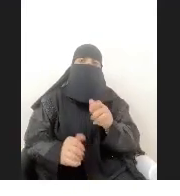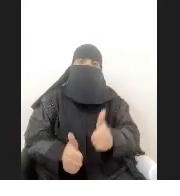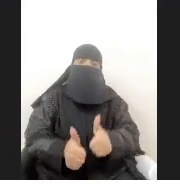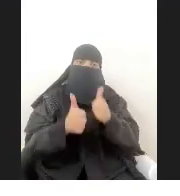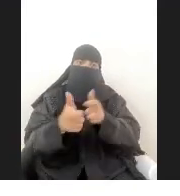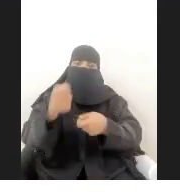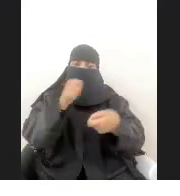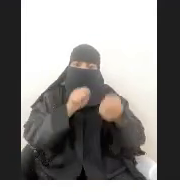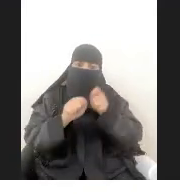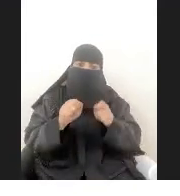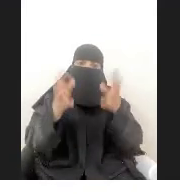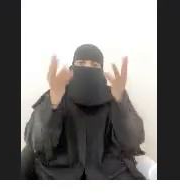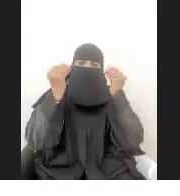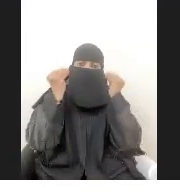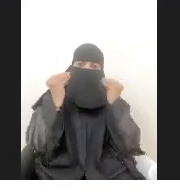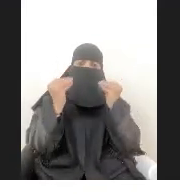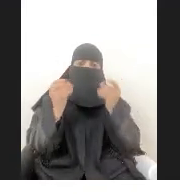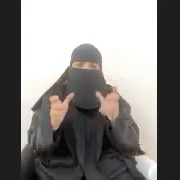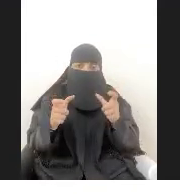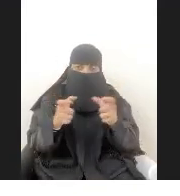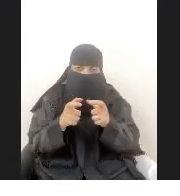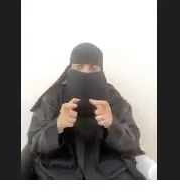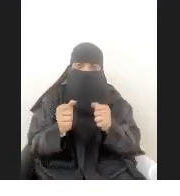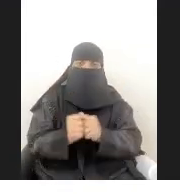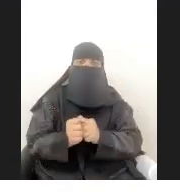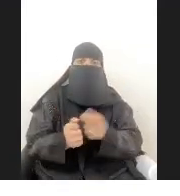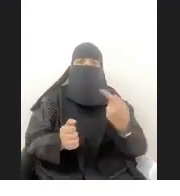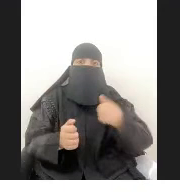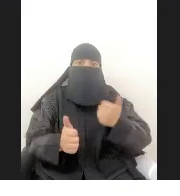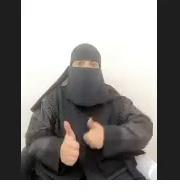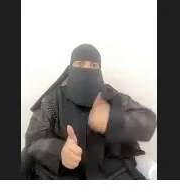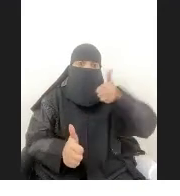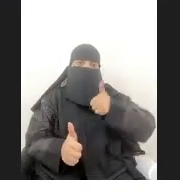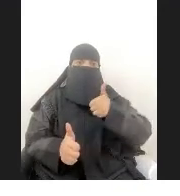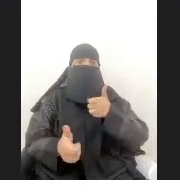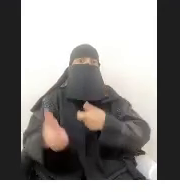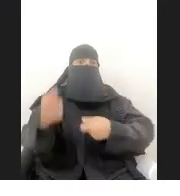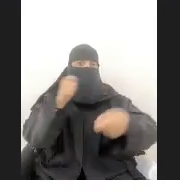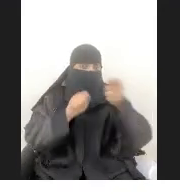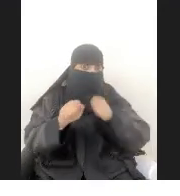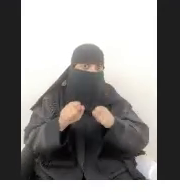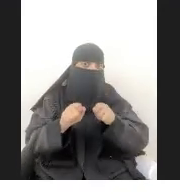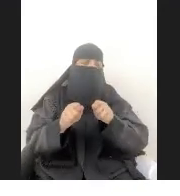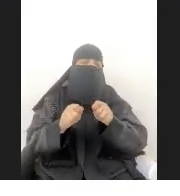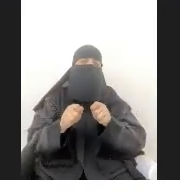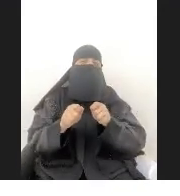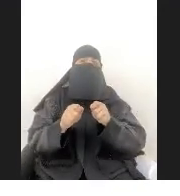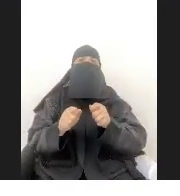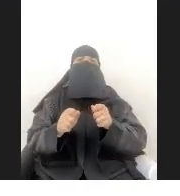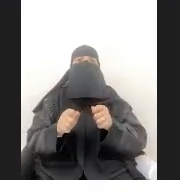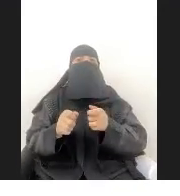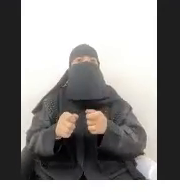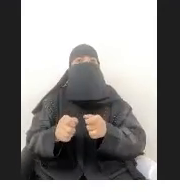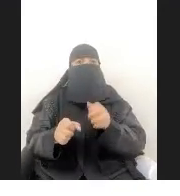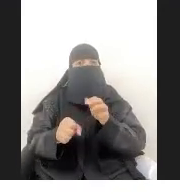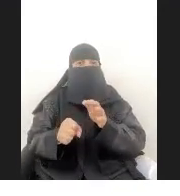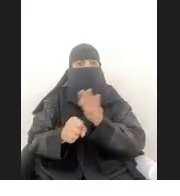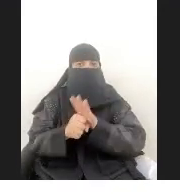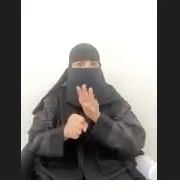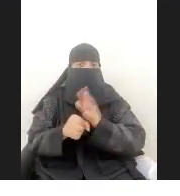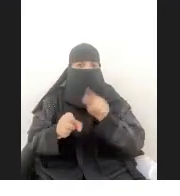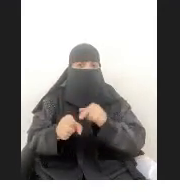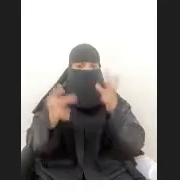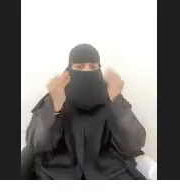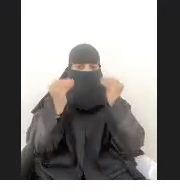مصغر او ما استطعت، يعني هل تمكنت من تقسيم المحتوى وتكنيسه بشكل جيد او لا، اللي هو ايش؟ انه لو